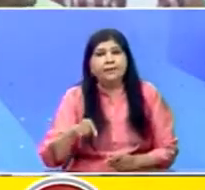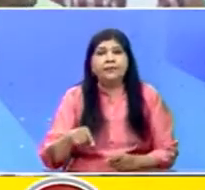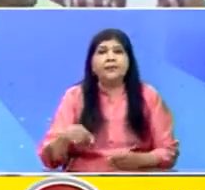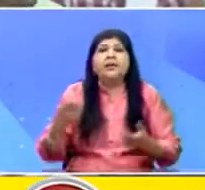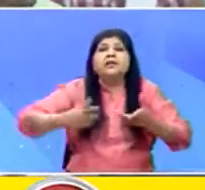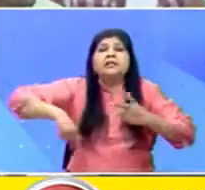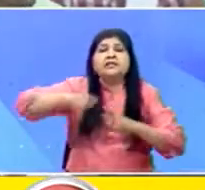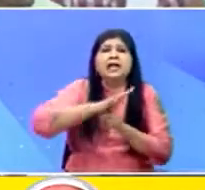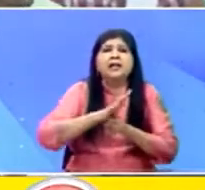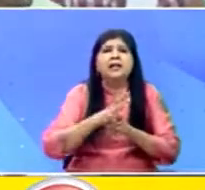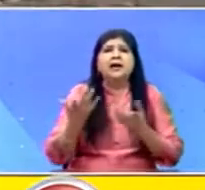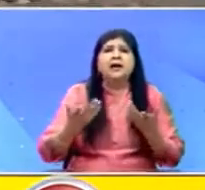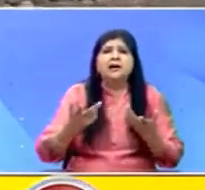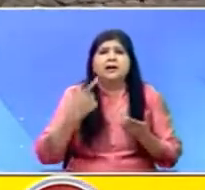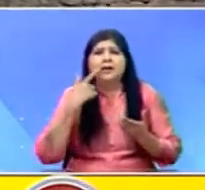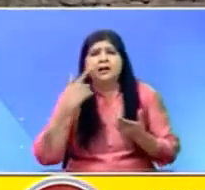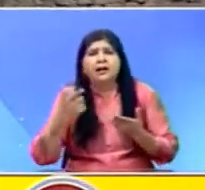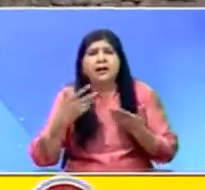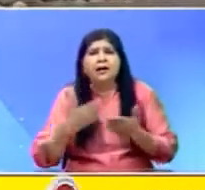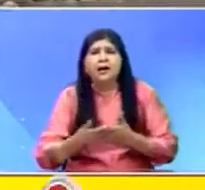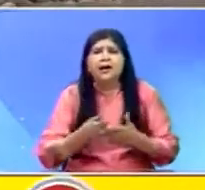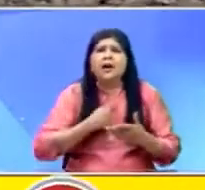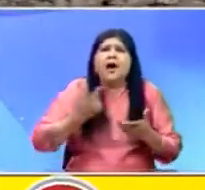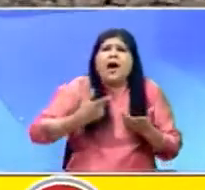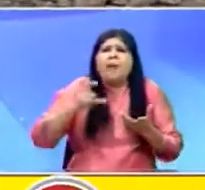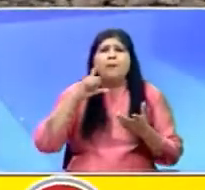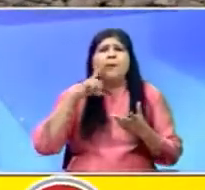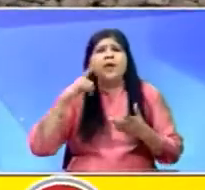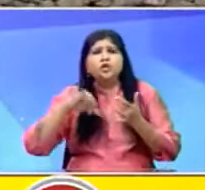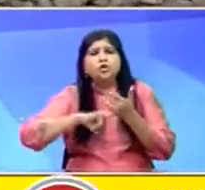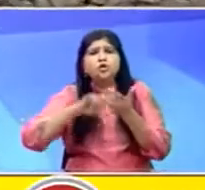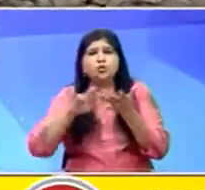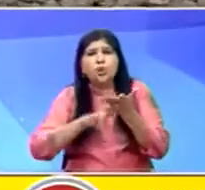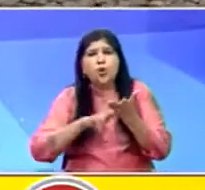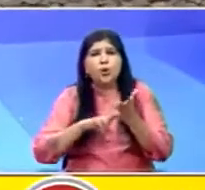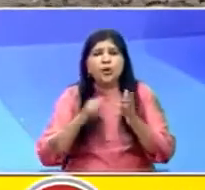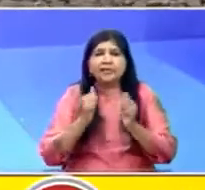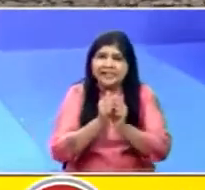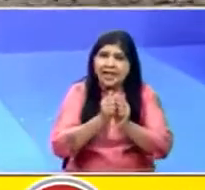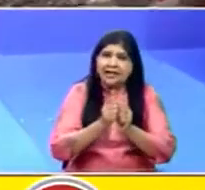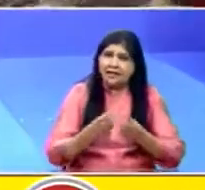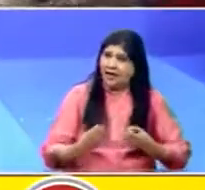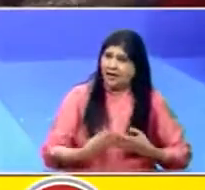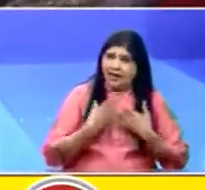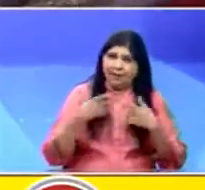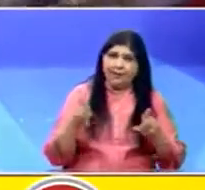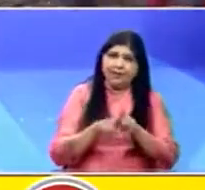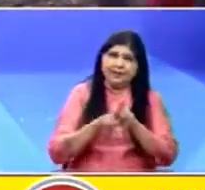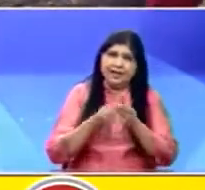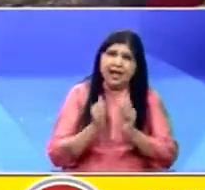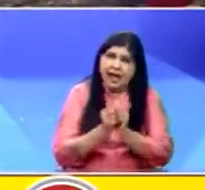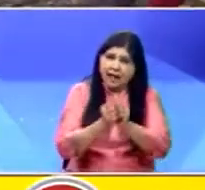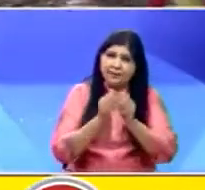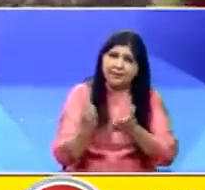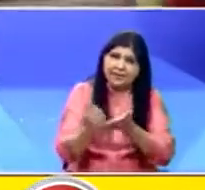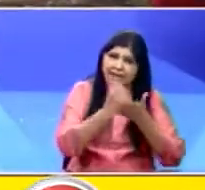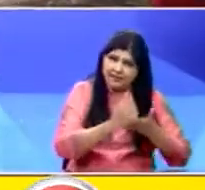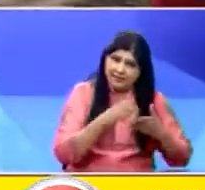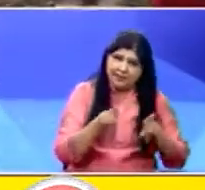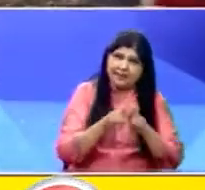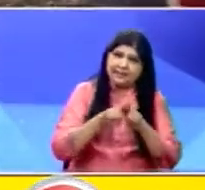गीत छपरा माझी छपरा ये भी गाती हैं। यानी यहाँ आपसी सहयोग